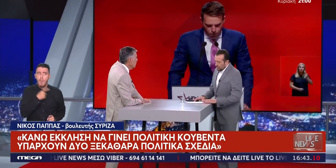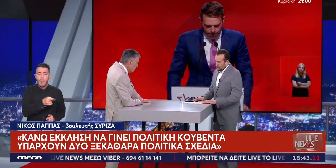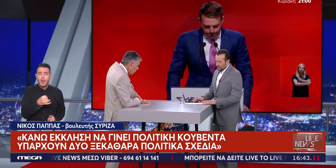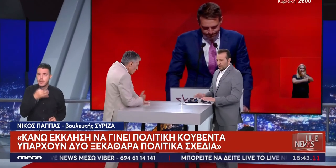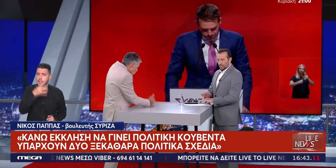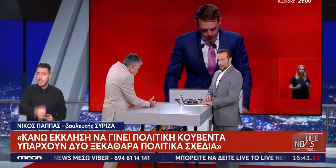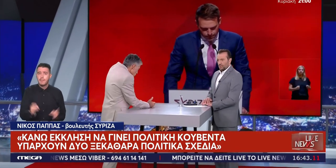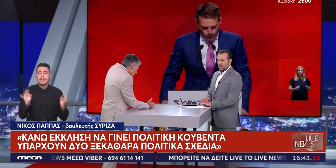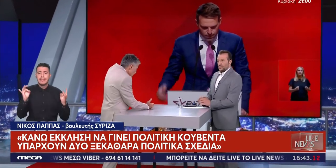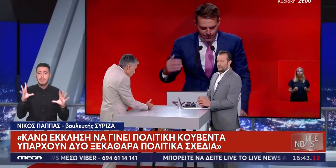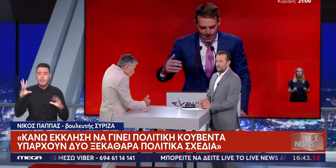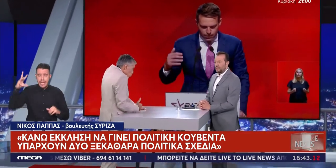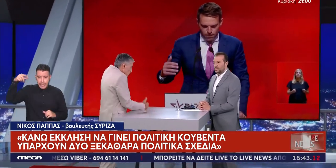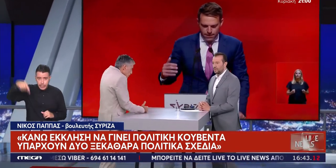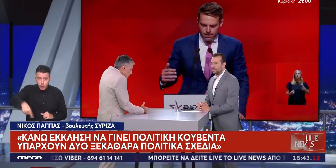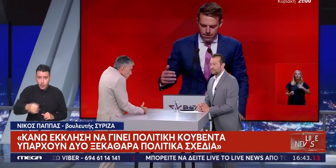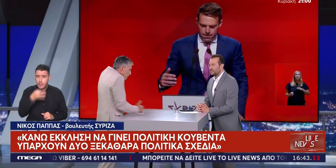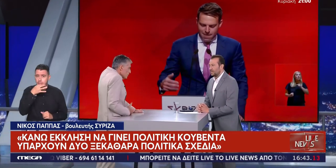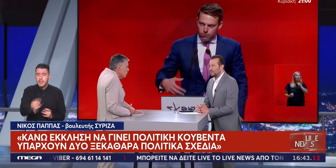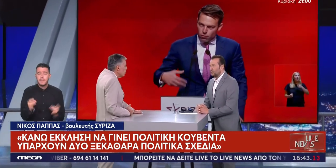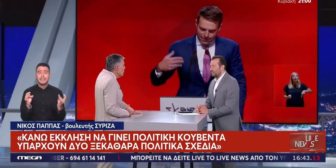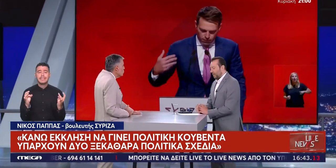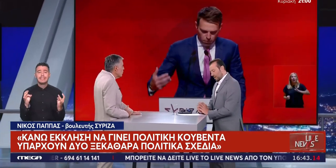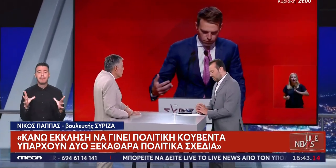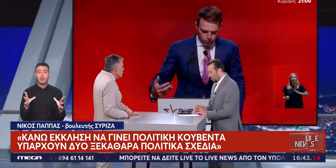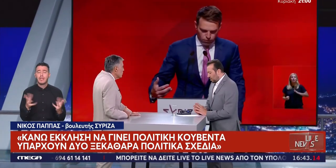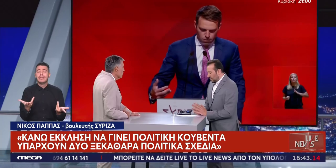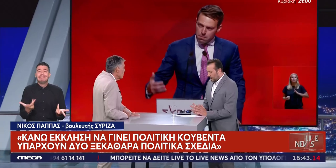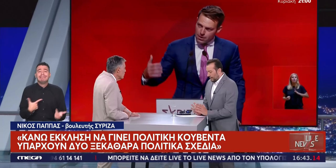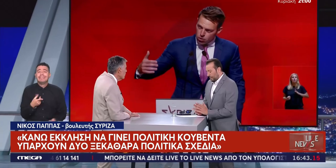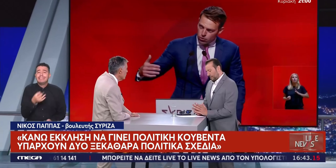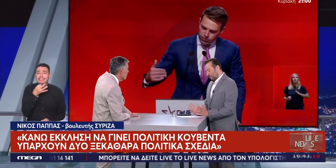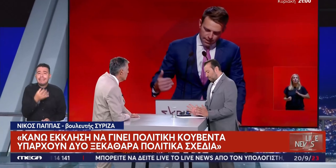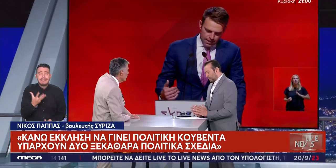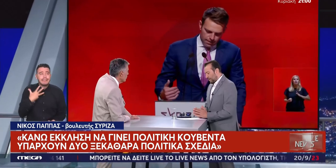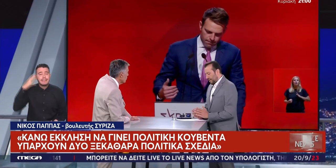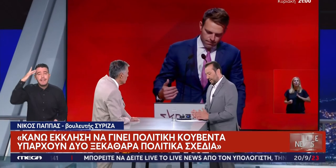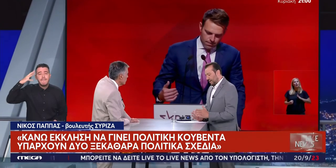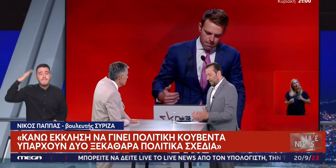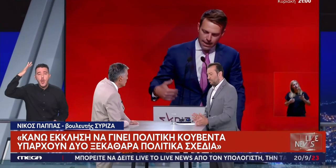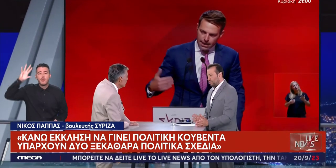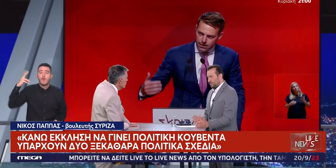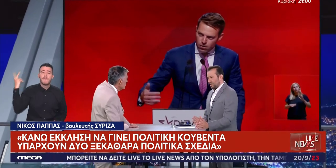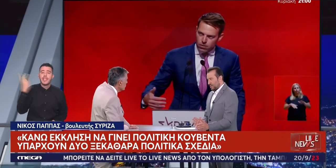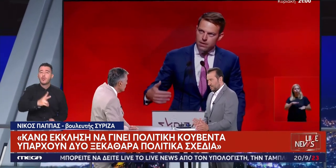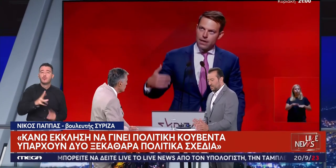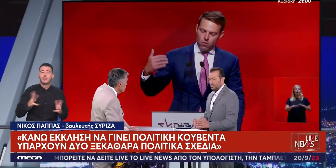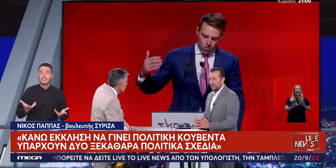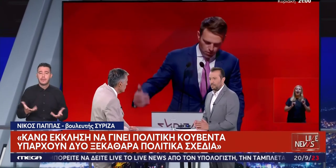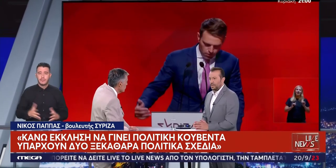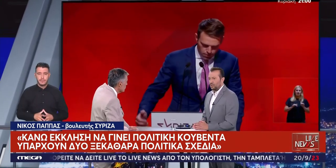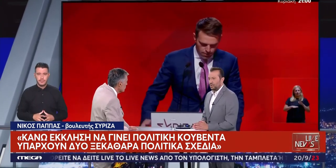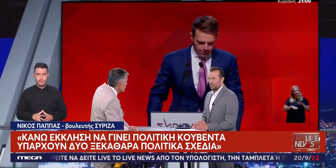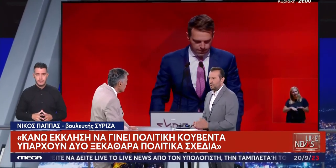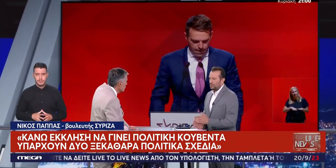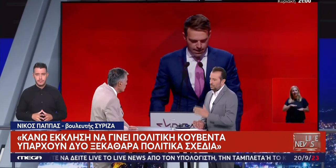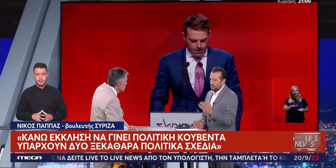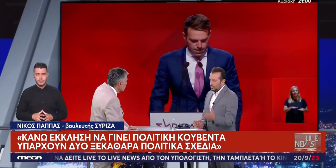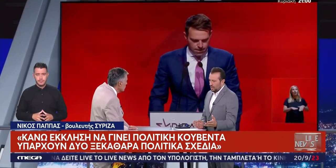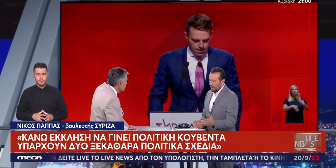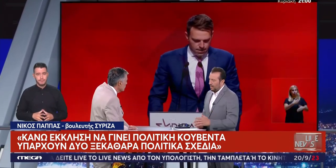θα διαφωνήσω. Και θέλω να ρωτήσω εσάς, δηλαδή, που τον στηρίζετε, ποιες είναι οι πολιτικές θέσεις. Δύο πράγματα. Καταρχήν, είχε διατυπώσει κάποιες θέσεις πριν τον